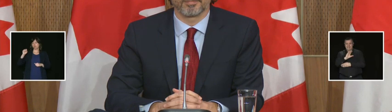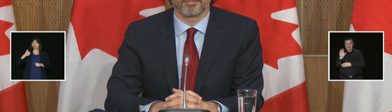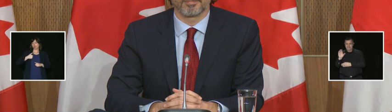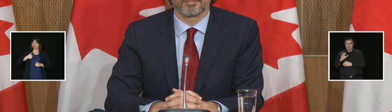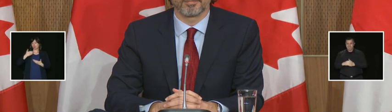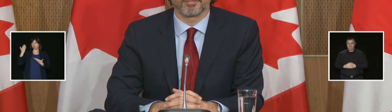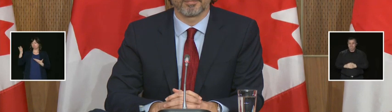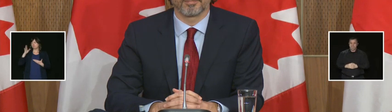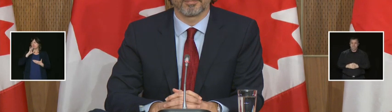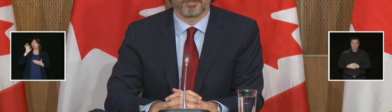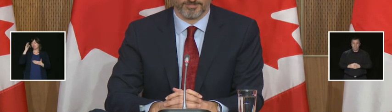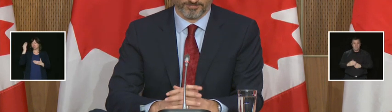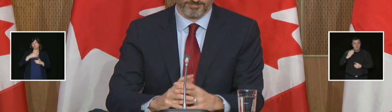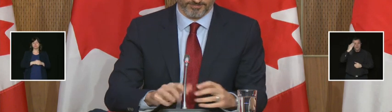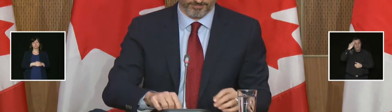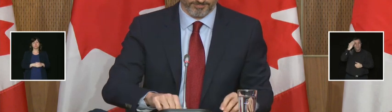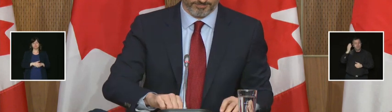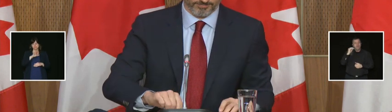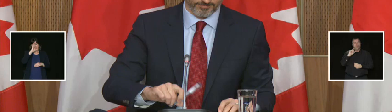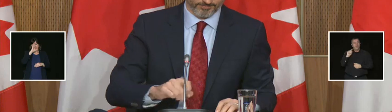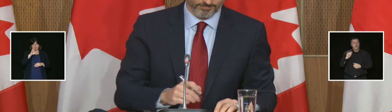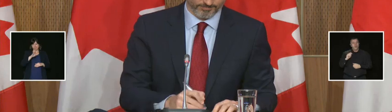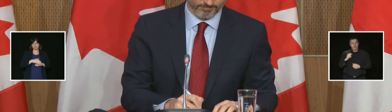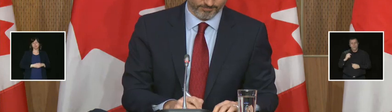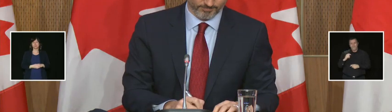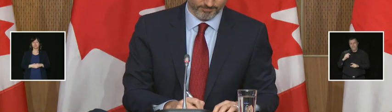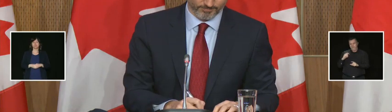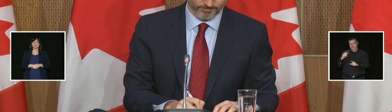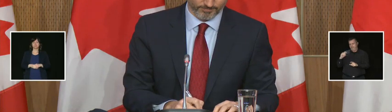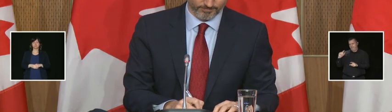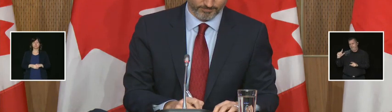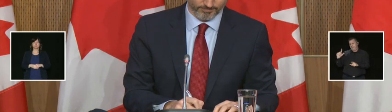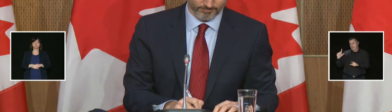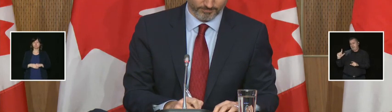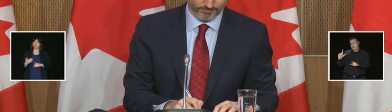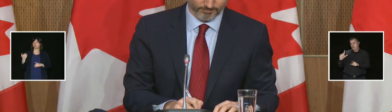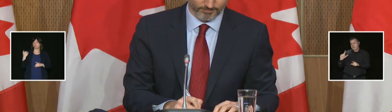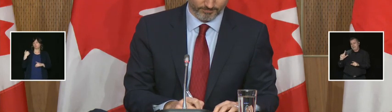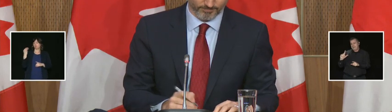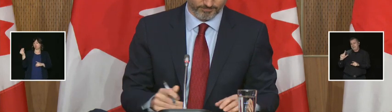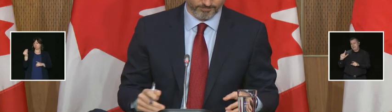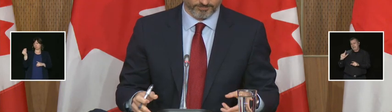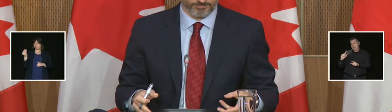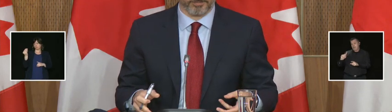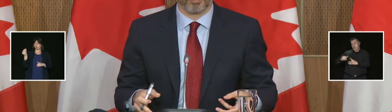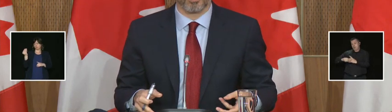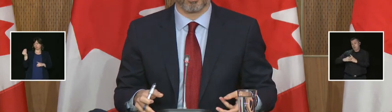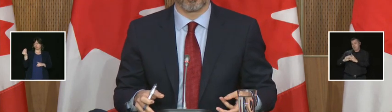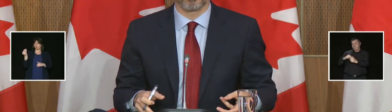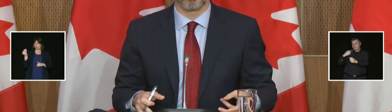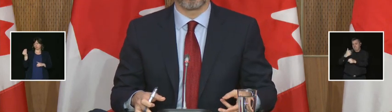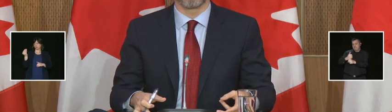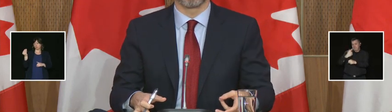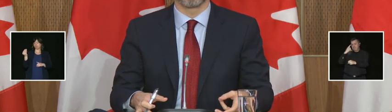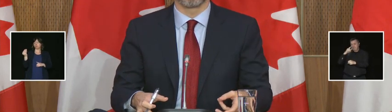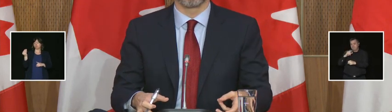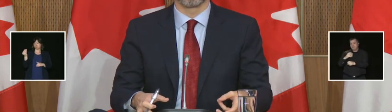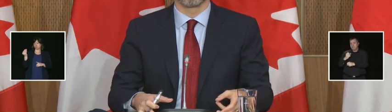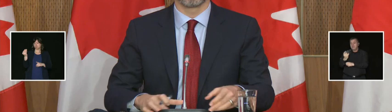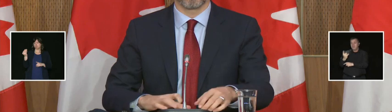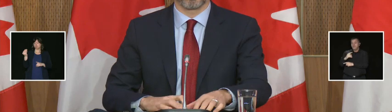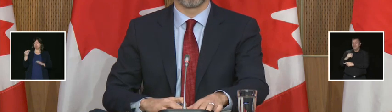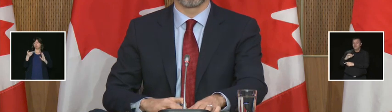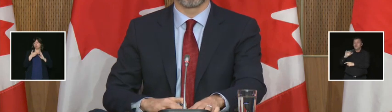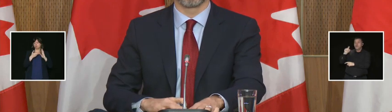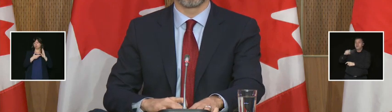à vous bonjour mépris de leuilly comment entre en vigueur les mesures pour les quarantaines obligatoire dans les